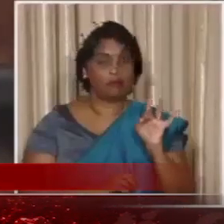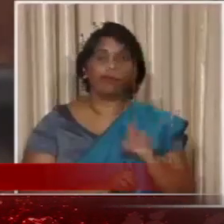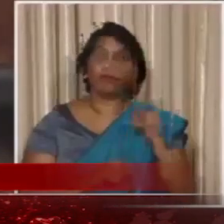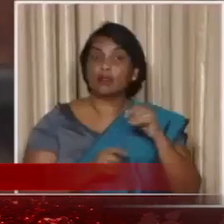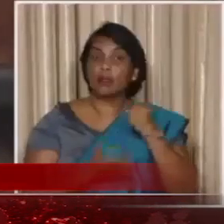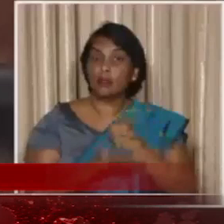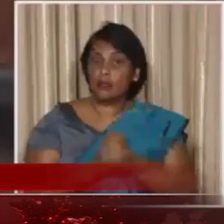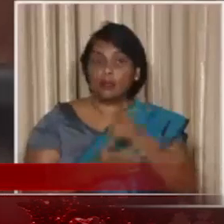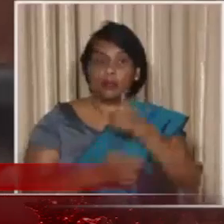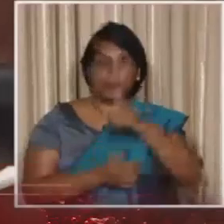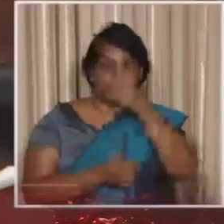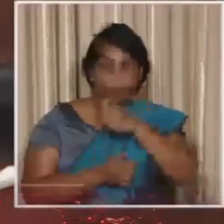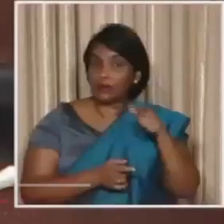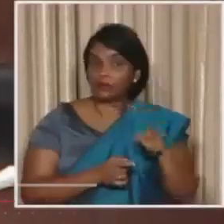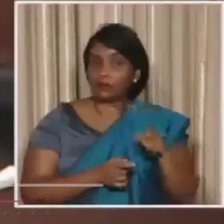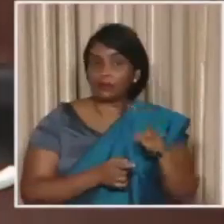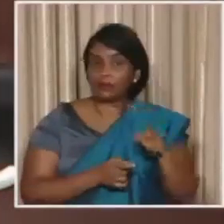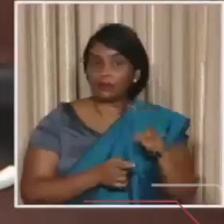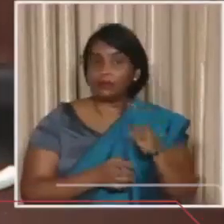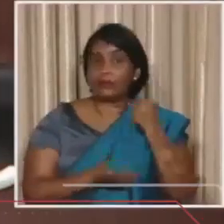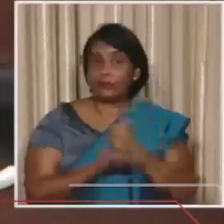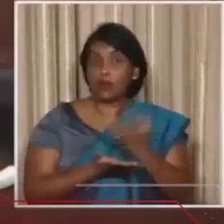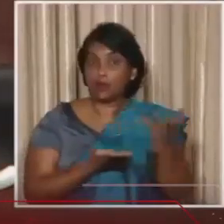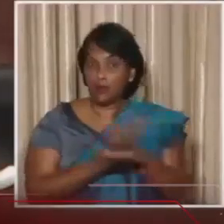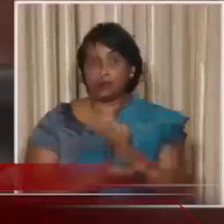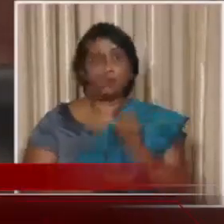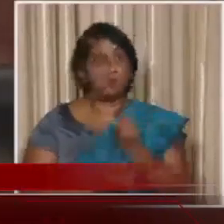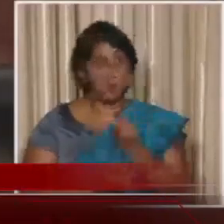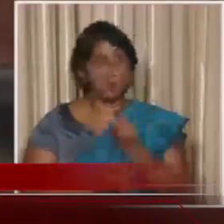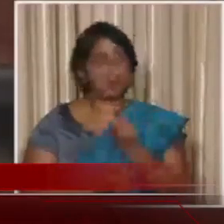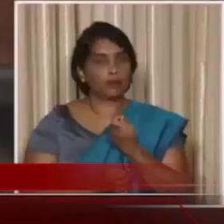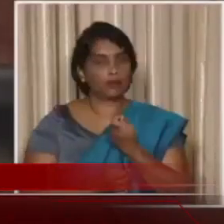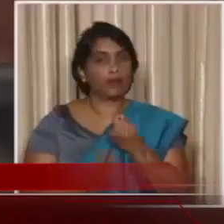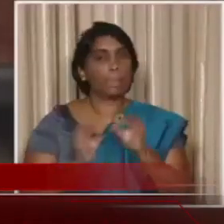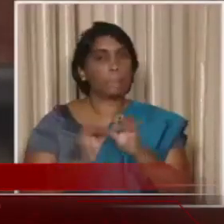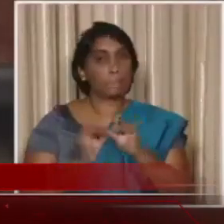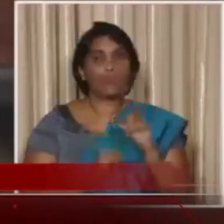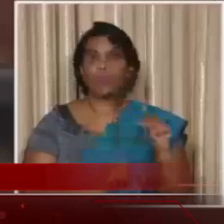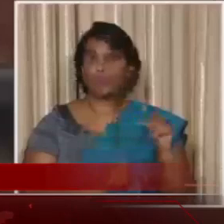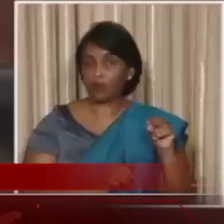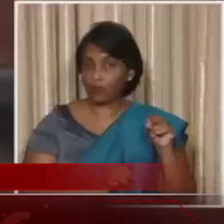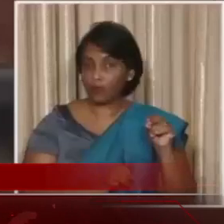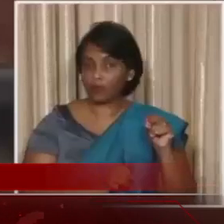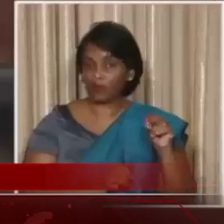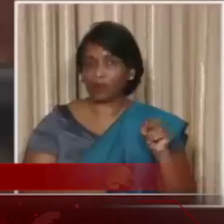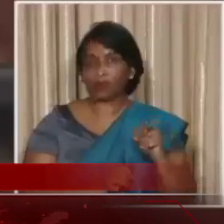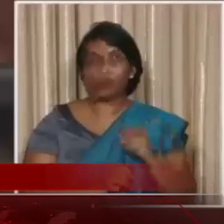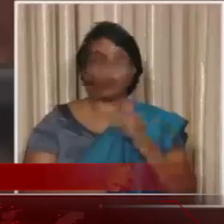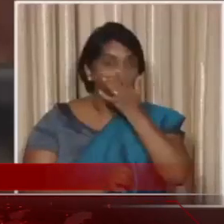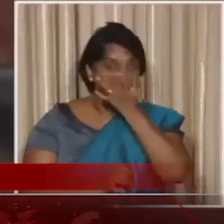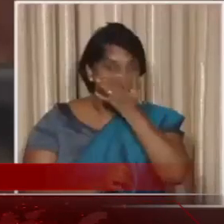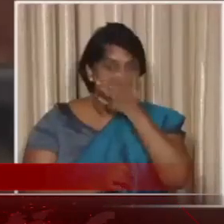බැඳුම් කර ගනුදෙනුවා කියලා කියන්නේ මහ බැංකුවට එන්න තිබුණු ධනය බිලියන 11ක්. සීනිබදු